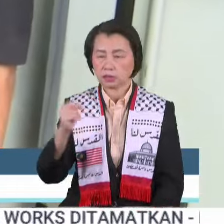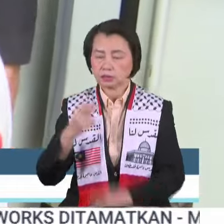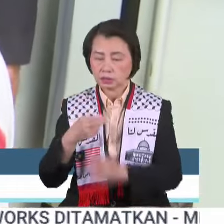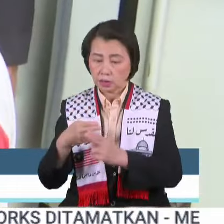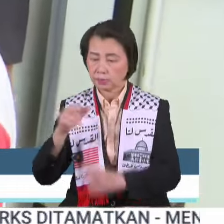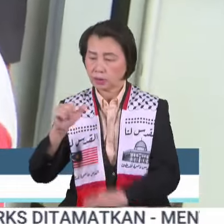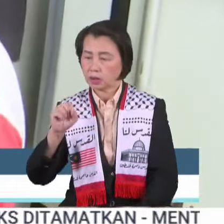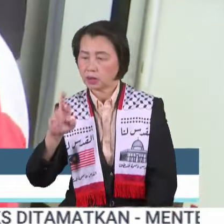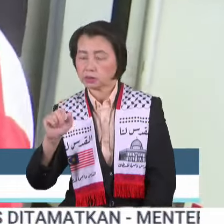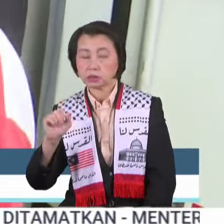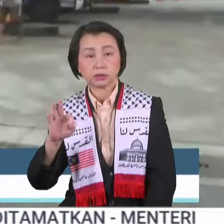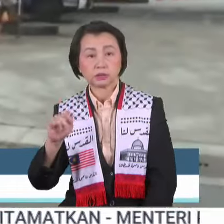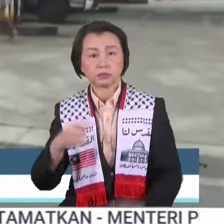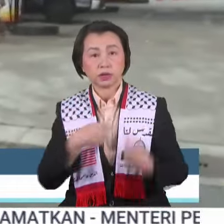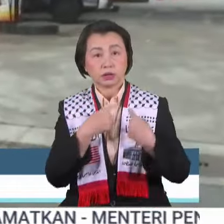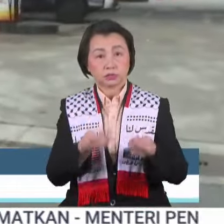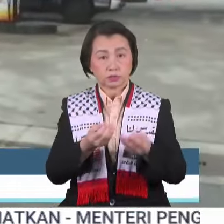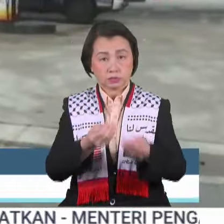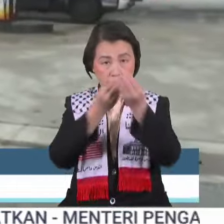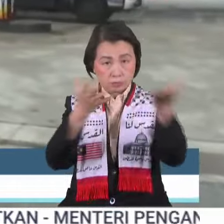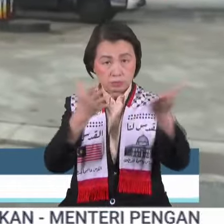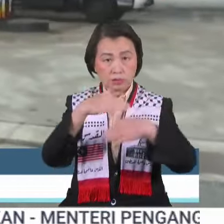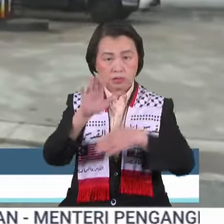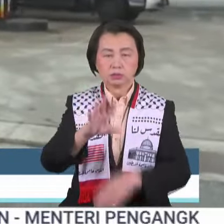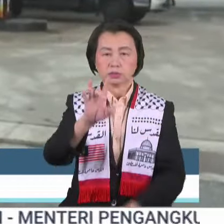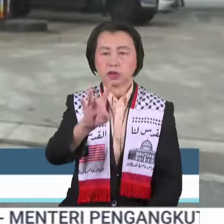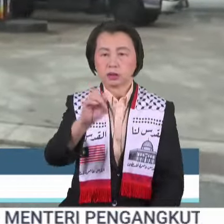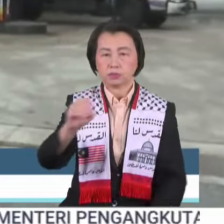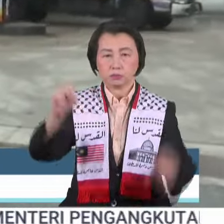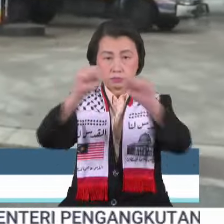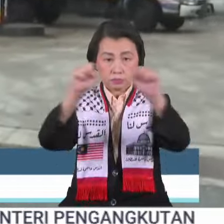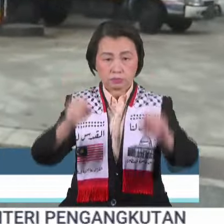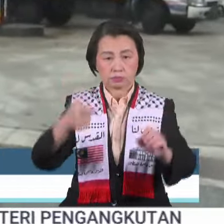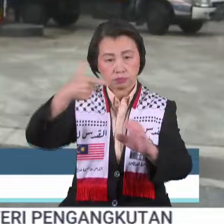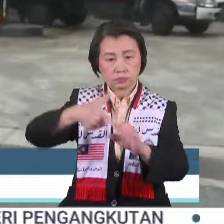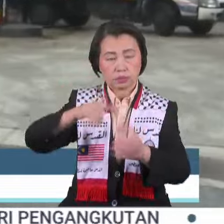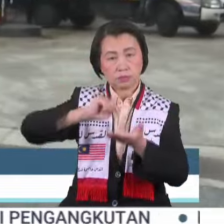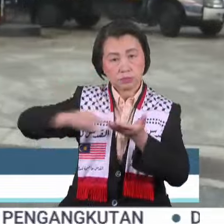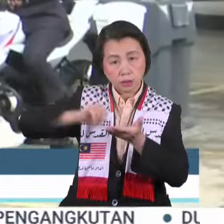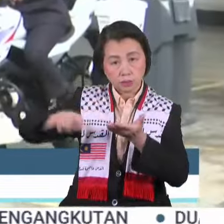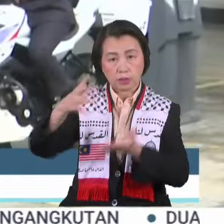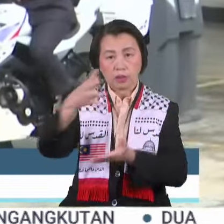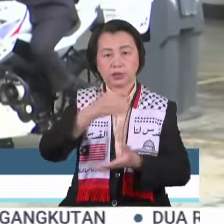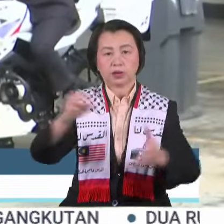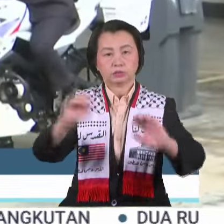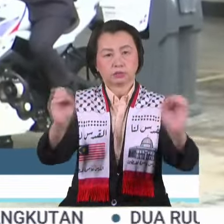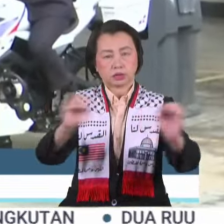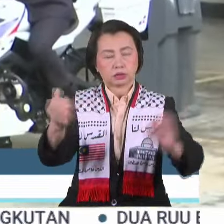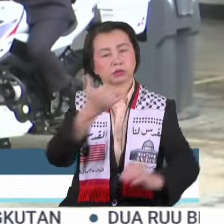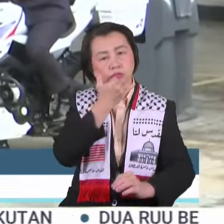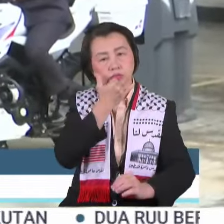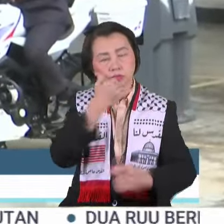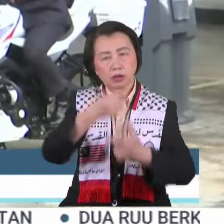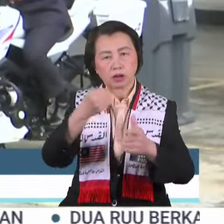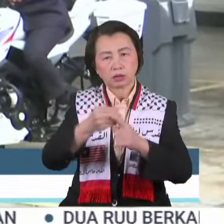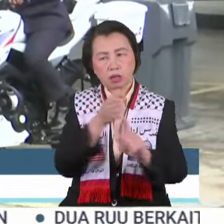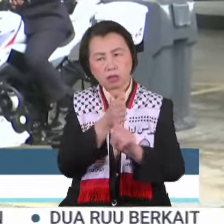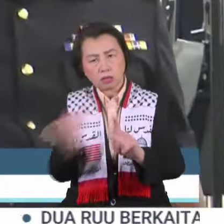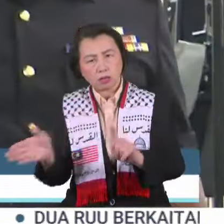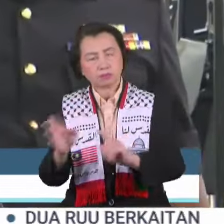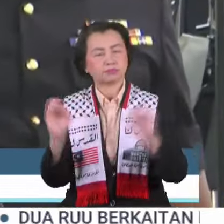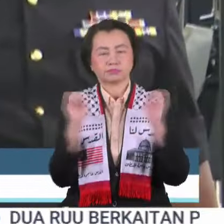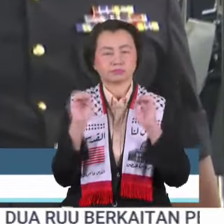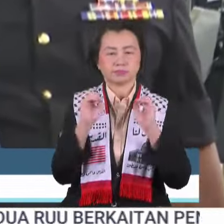berkata, sejak pengumuman tersebut, lebih 80 stesen minyak diperiksa dan tiada sebarang kesalahan maupun pelanggaran